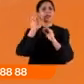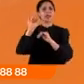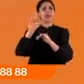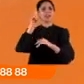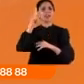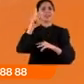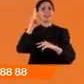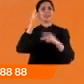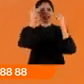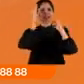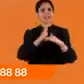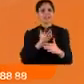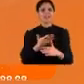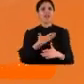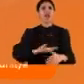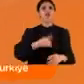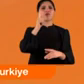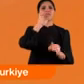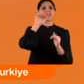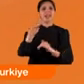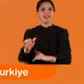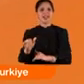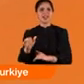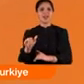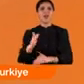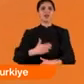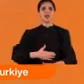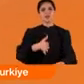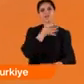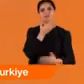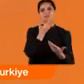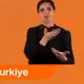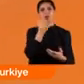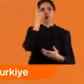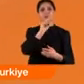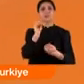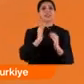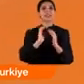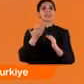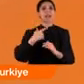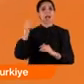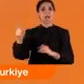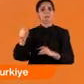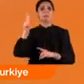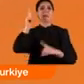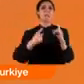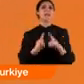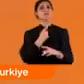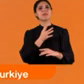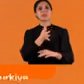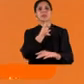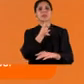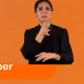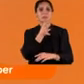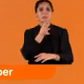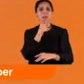ama sadece karınları acıkınca geliyorlar mekana elbette. Doyacaklarını biliyorlar çünkü iş yeri sahibi zaman zaman sitem de etse